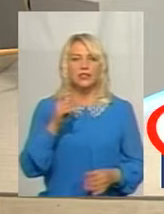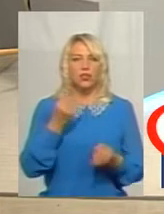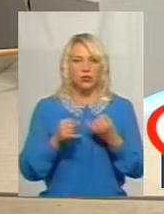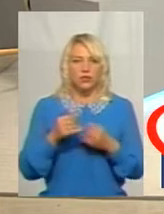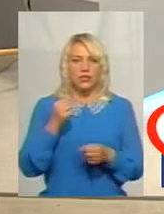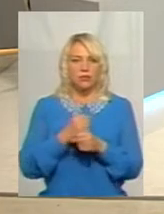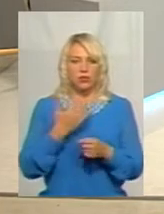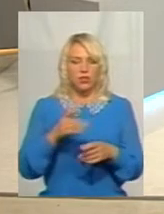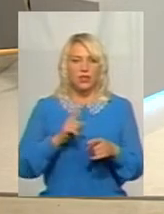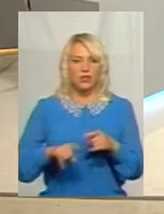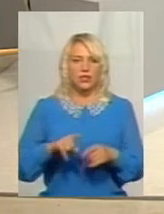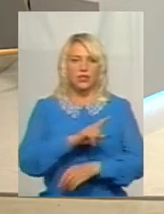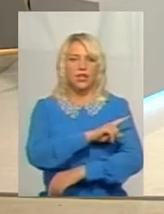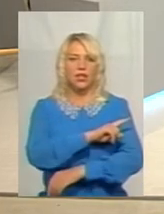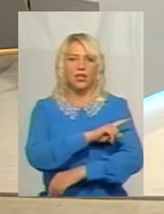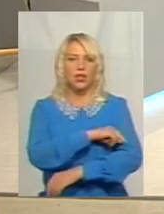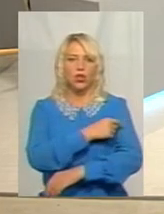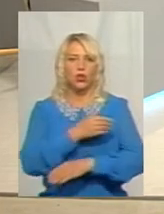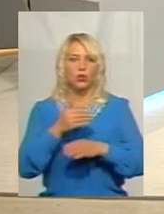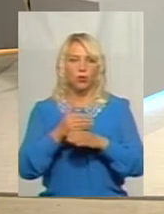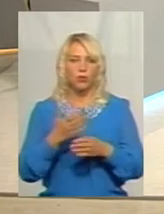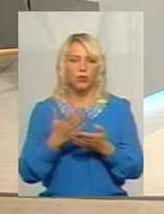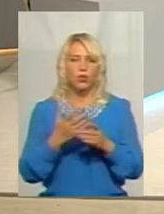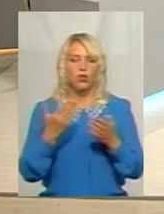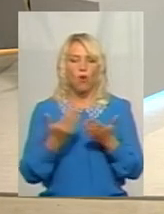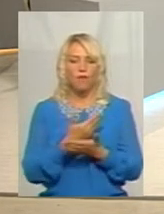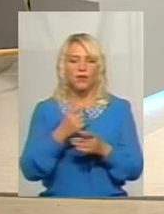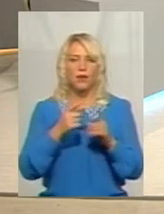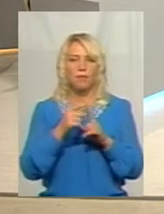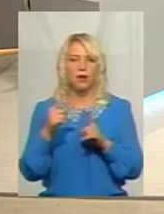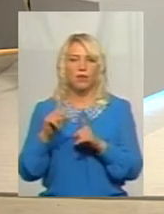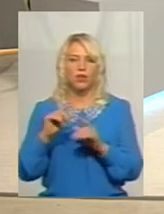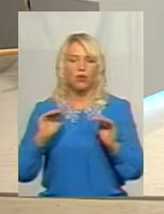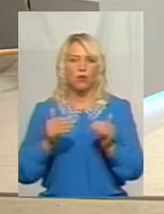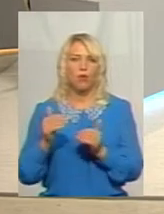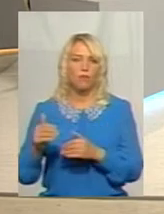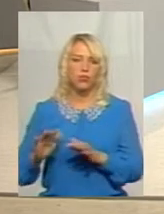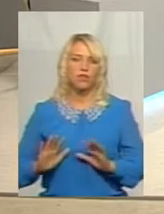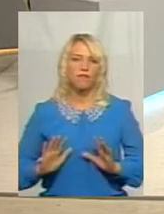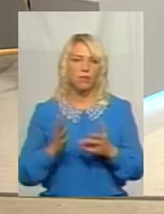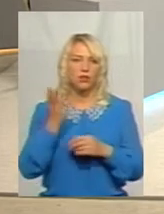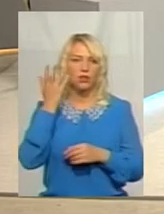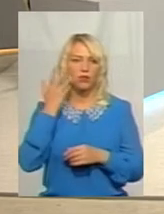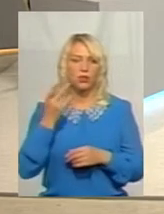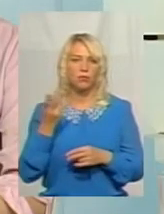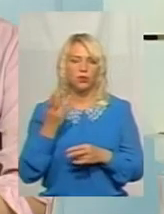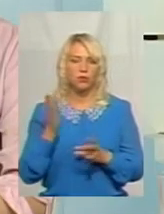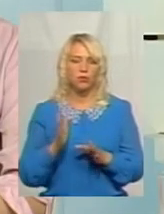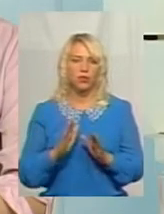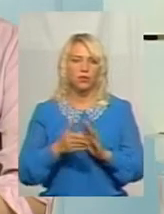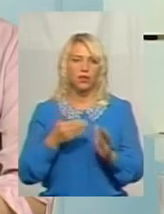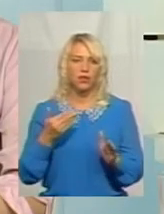вже екстрена допомога, ну, нові правила виклику екстреної допомоги, які, ну, значно обмежують випадки, коли потрібно буде